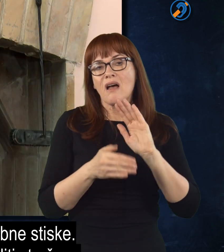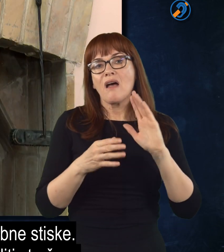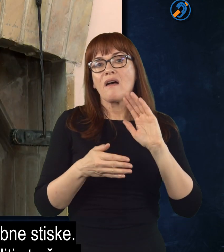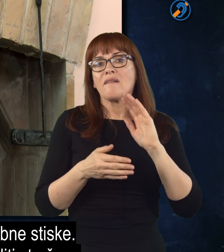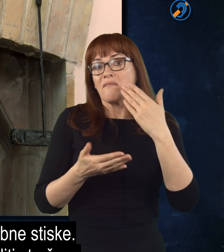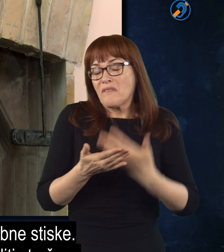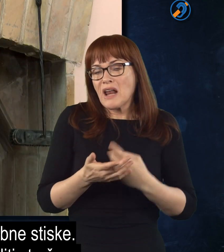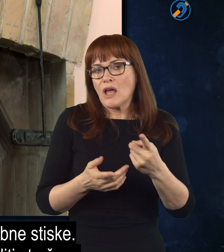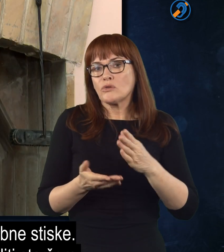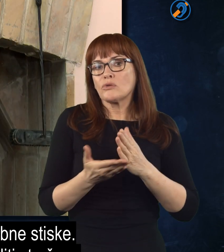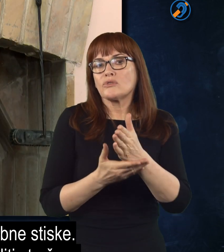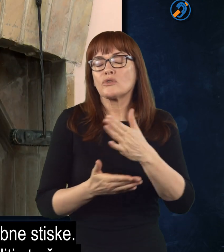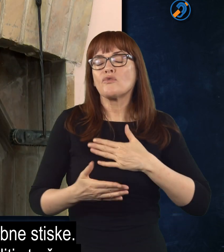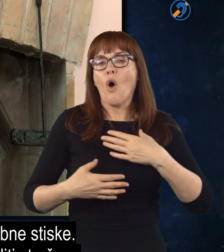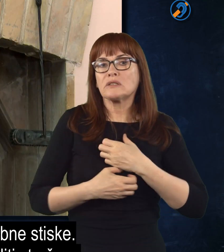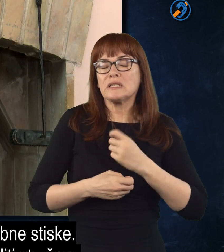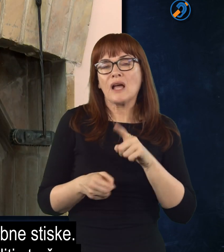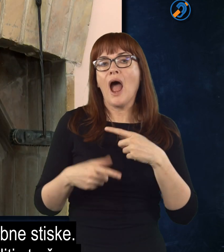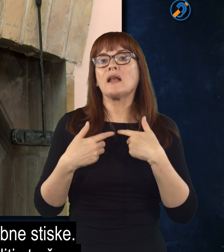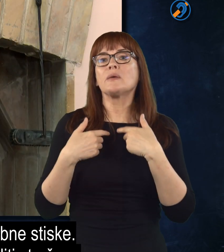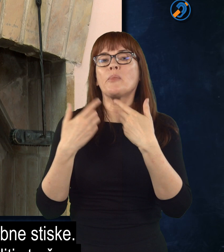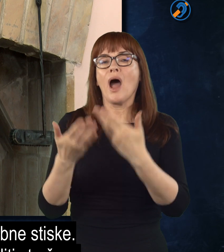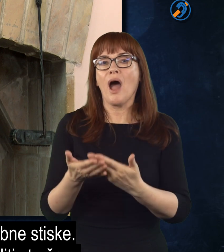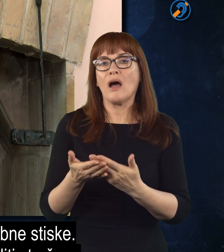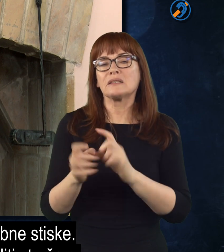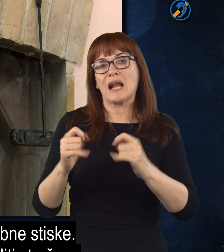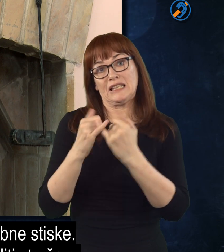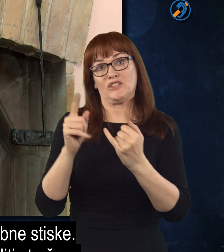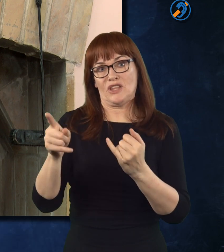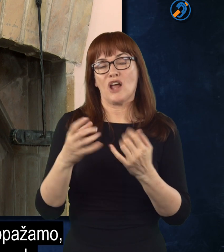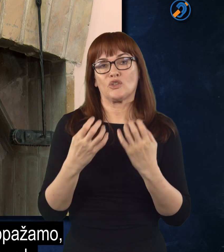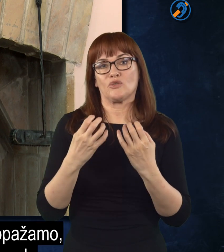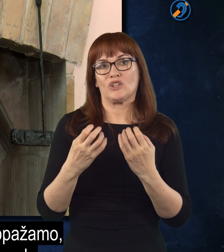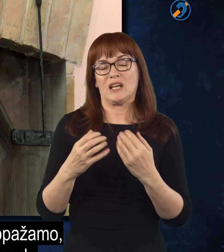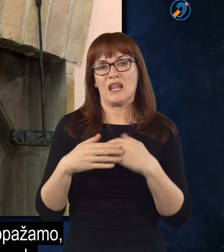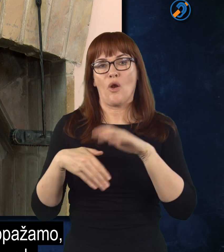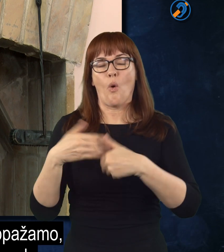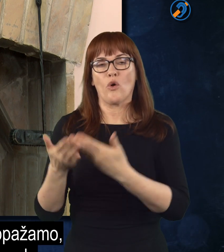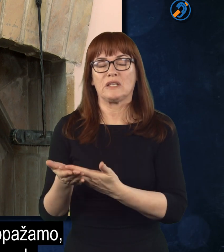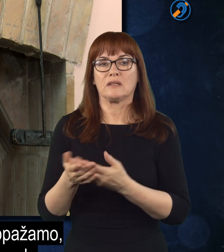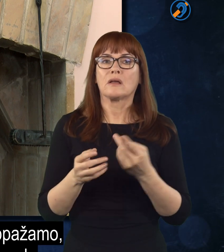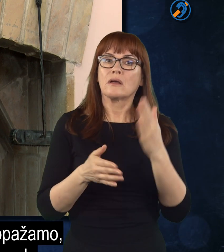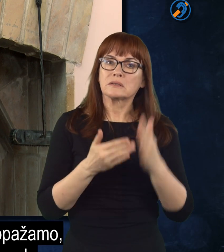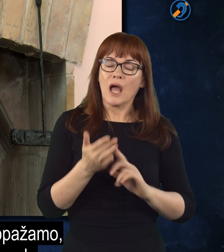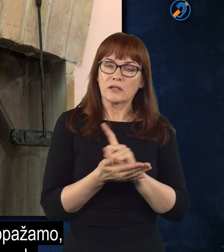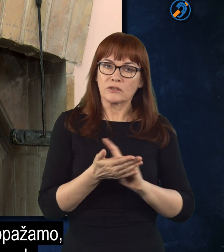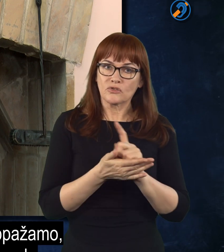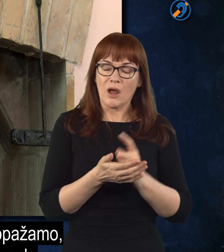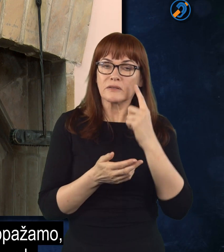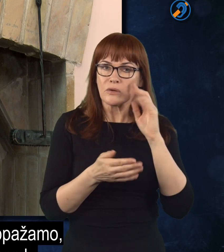svoje stiske ali pa zato, ker so želeli ugoditi staršem. Kaj opažamo v zadnjem času, da je čedalje